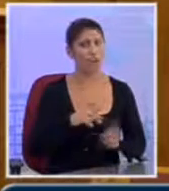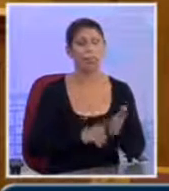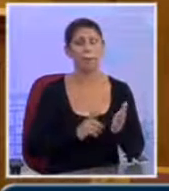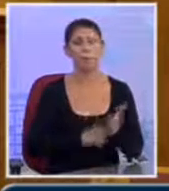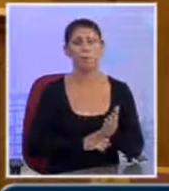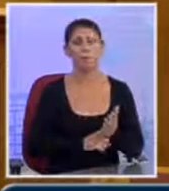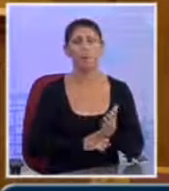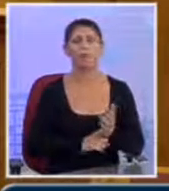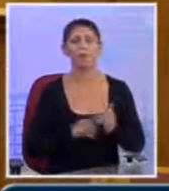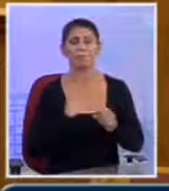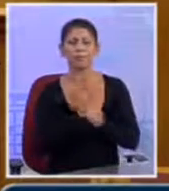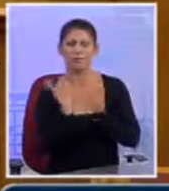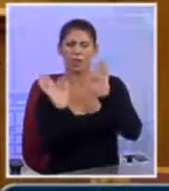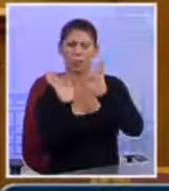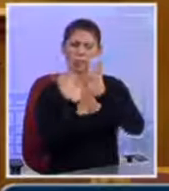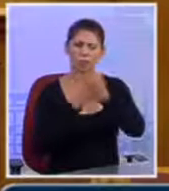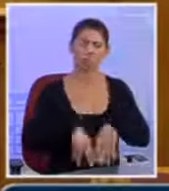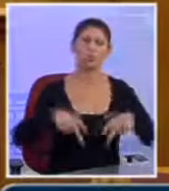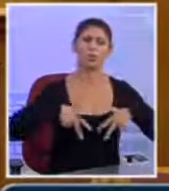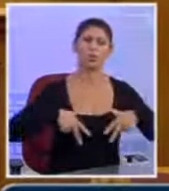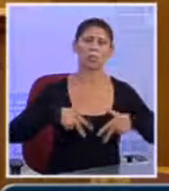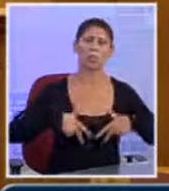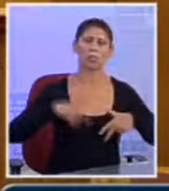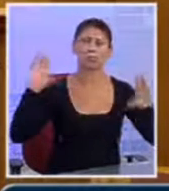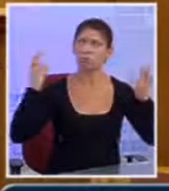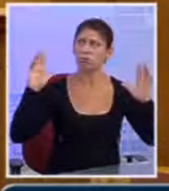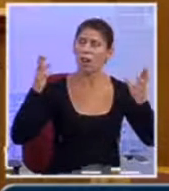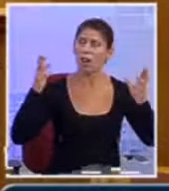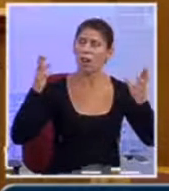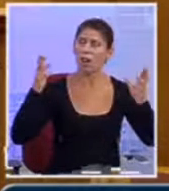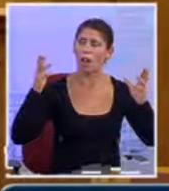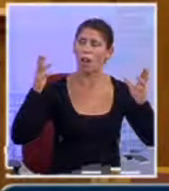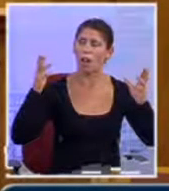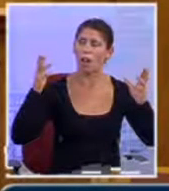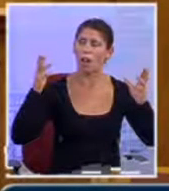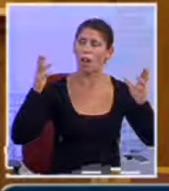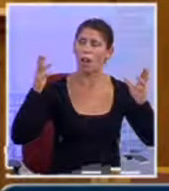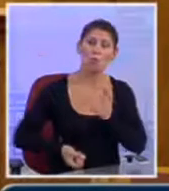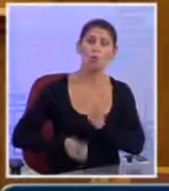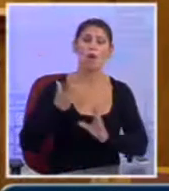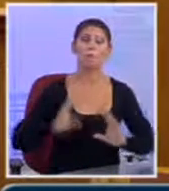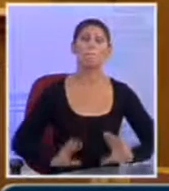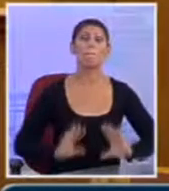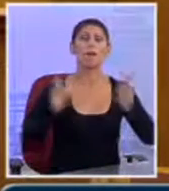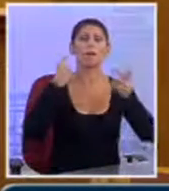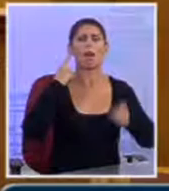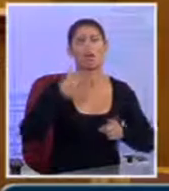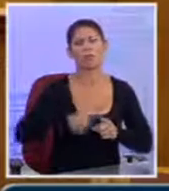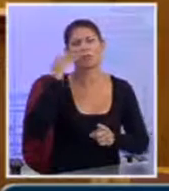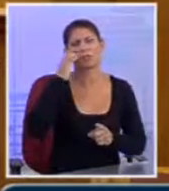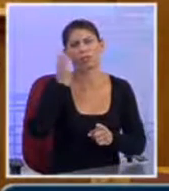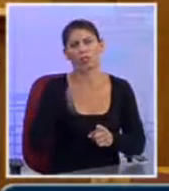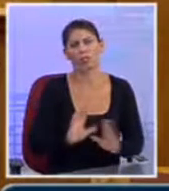να κατεδαφίσουμε το κράτος του παραλόγου και να το υποκαταστήσουμε με μια επανάσταση της απλής